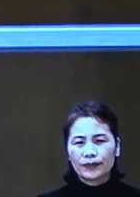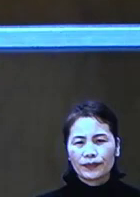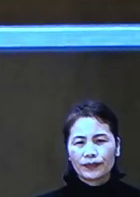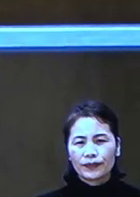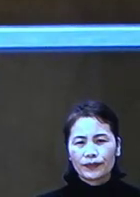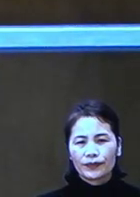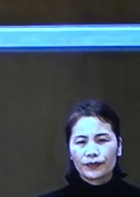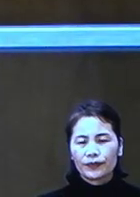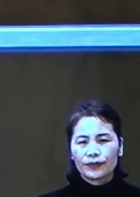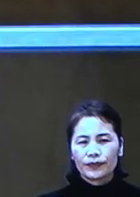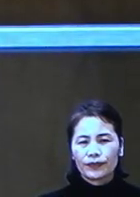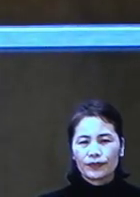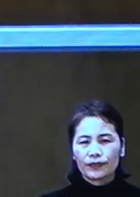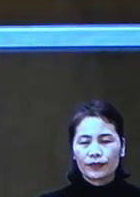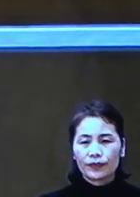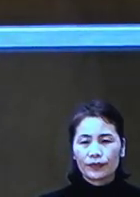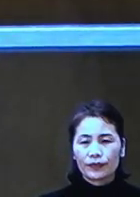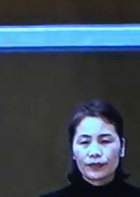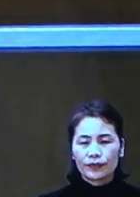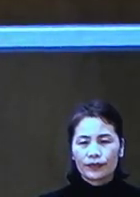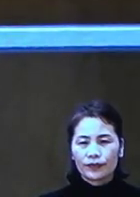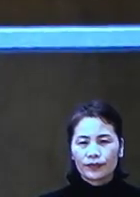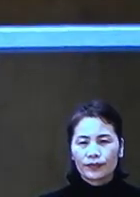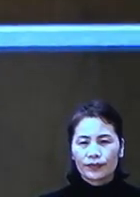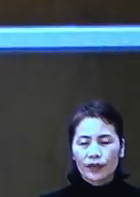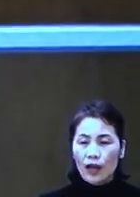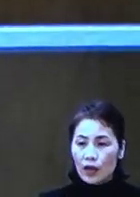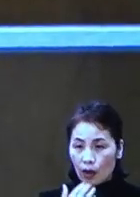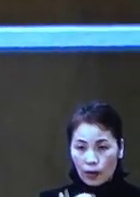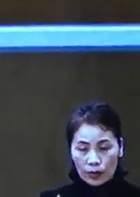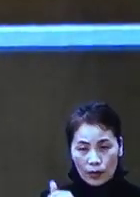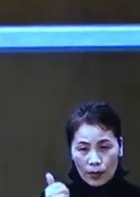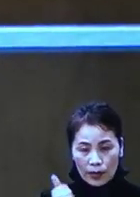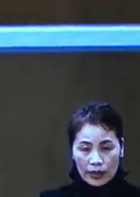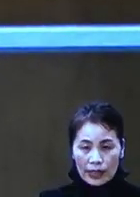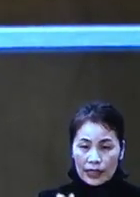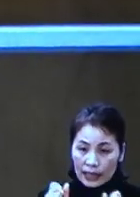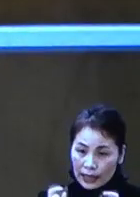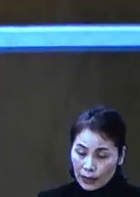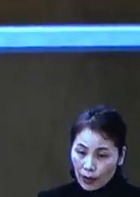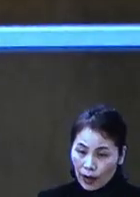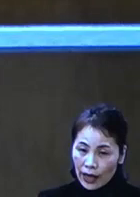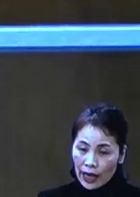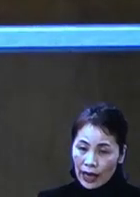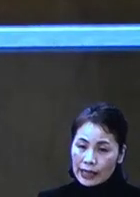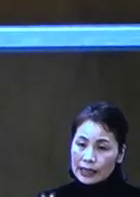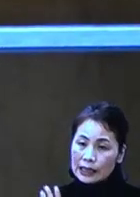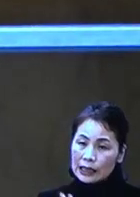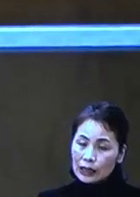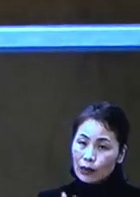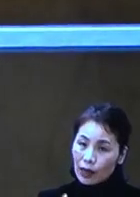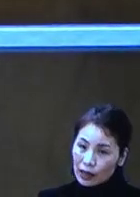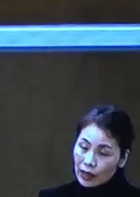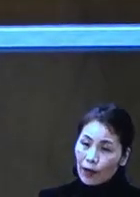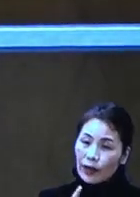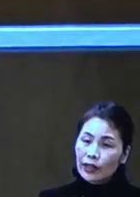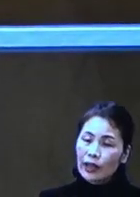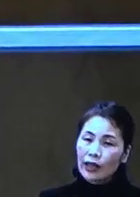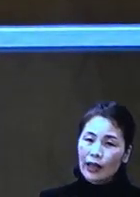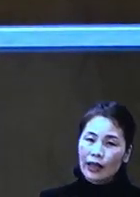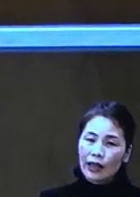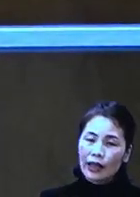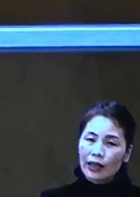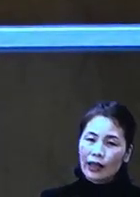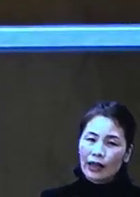퍼부었습니다. 그렇다면 김동연 지사의 기회소득 시리즈는 이재명 전 지사와의